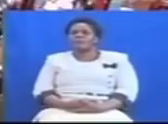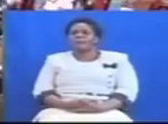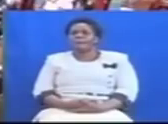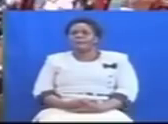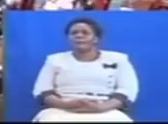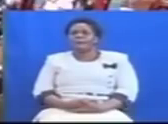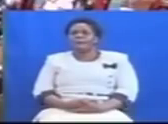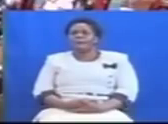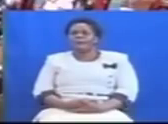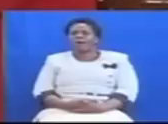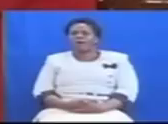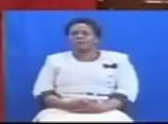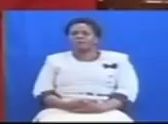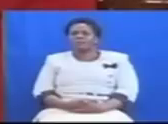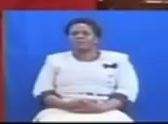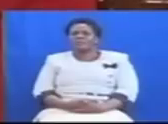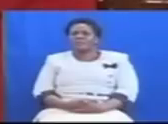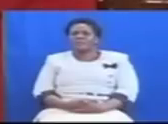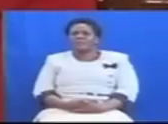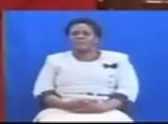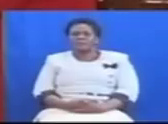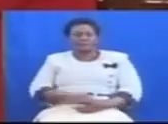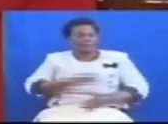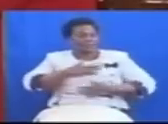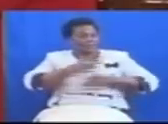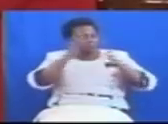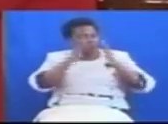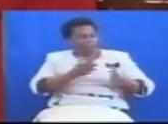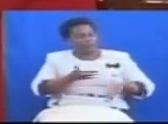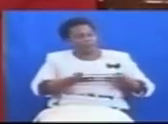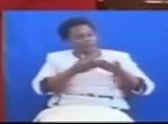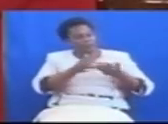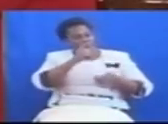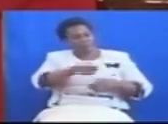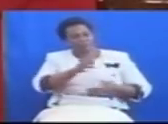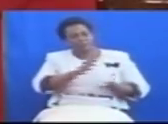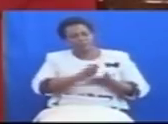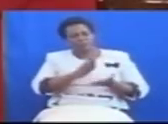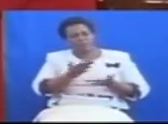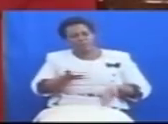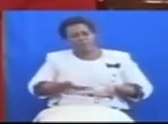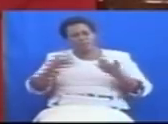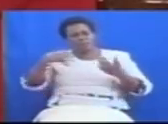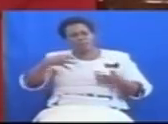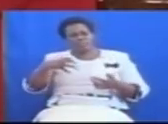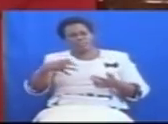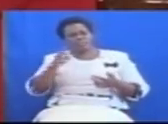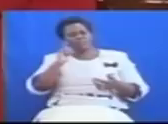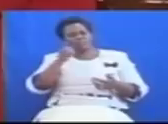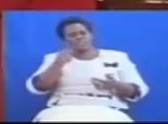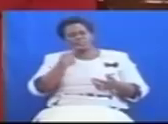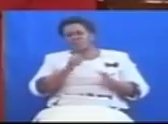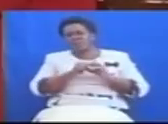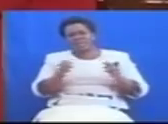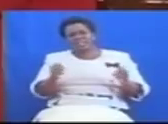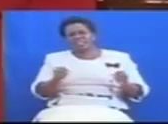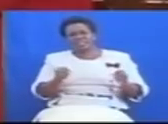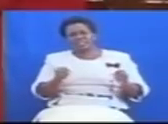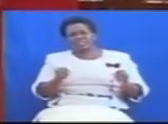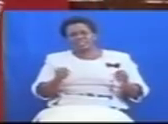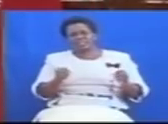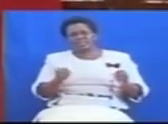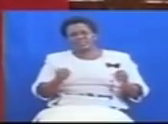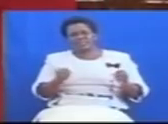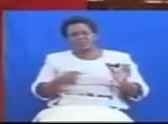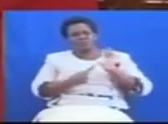Asante Mheshimiwa Naibu Spika, pamoja na majibu ya waziri ambayo kimsingi hayajaonyesha kutatua migogoro ya